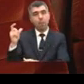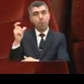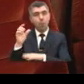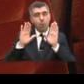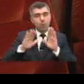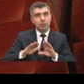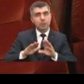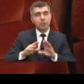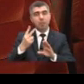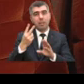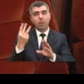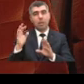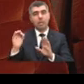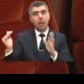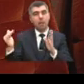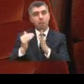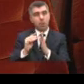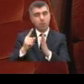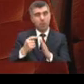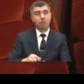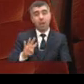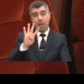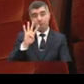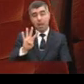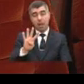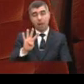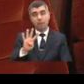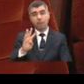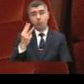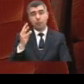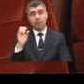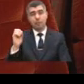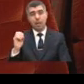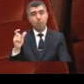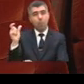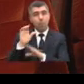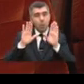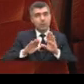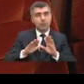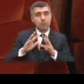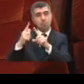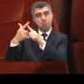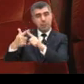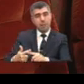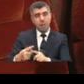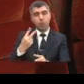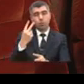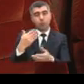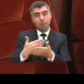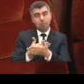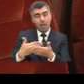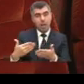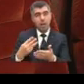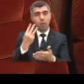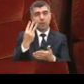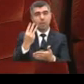282 مليون درهم. لا يزال 4052 مسجد يتطلب تأهيلها كلفة قدرها ملياران و300 مليون